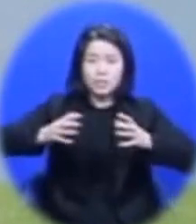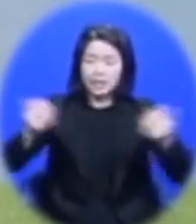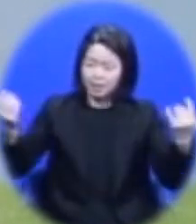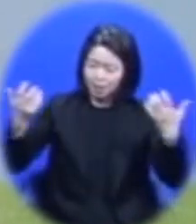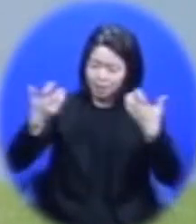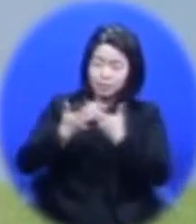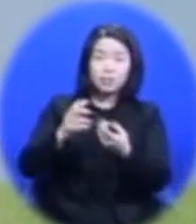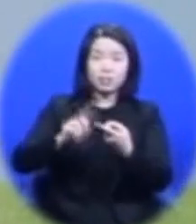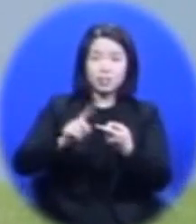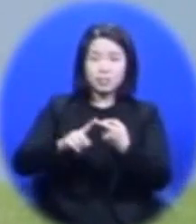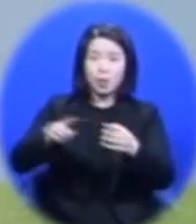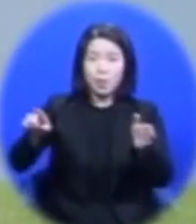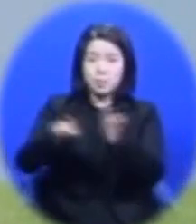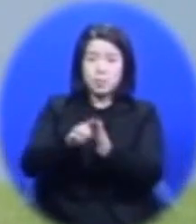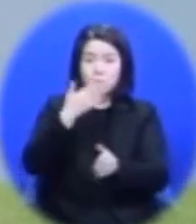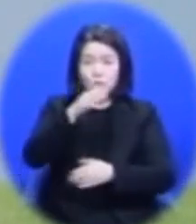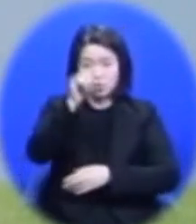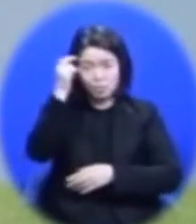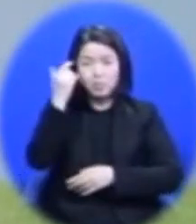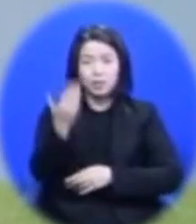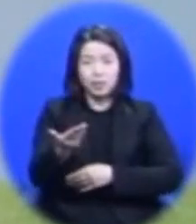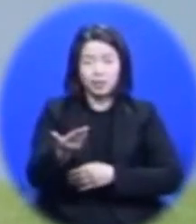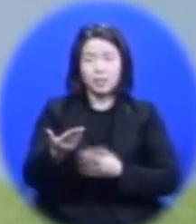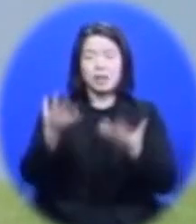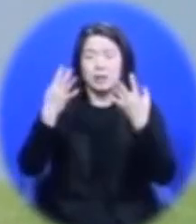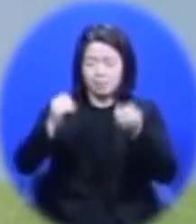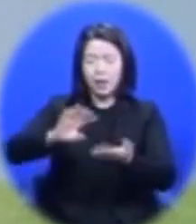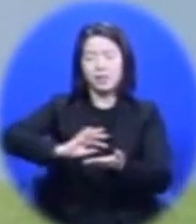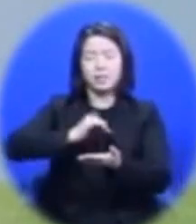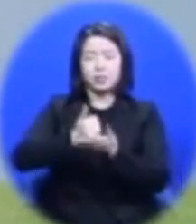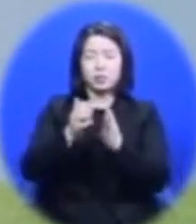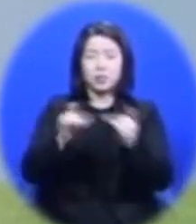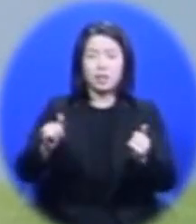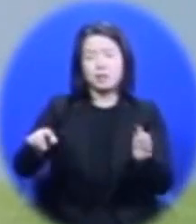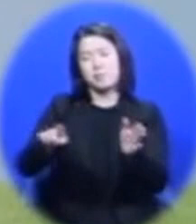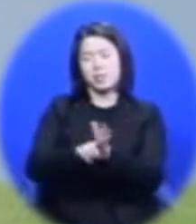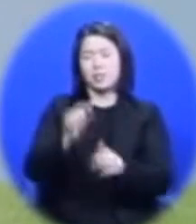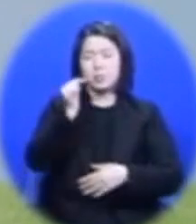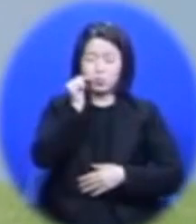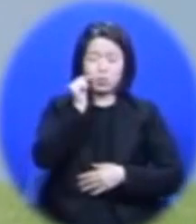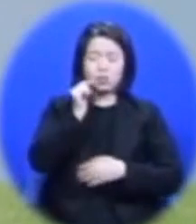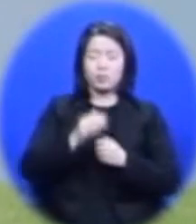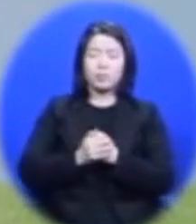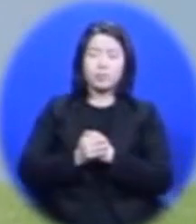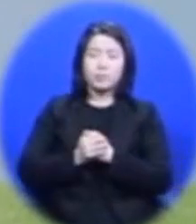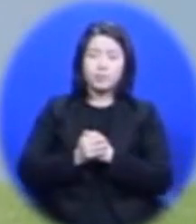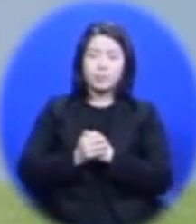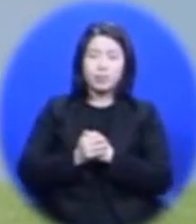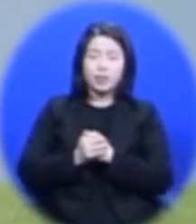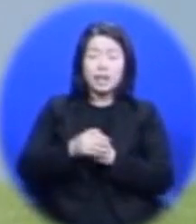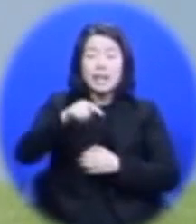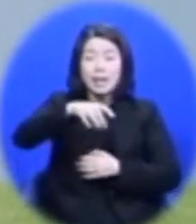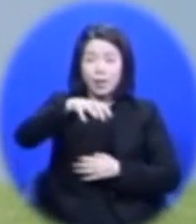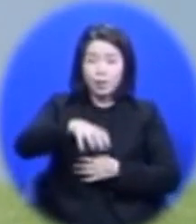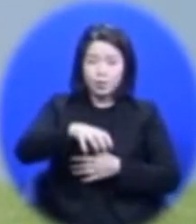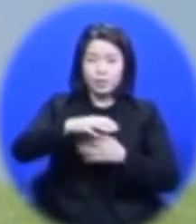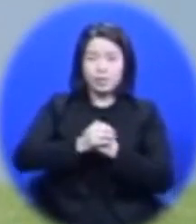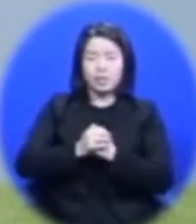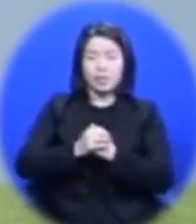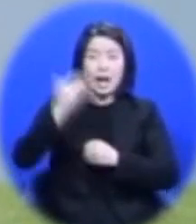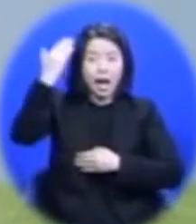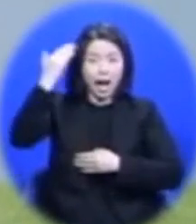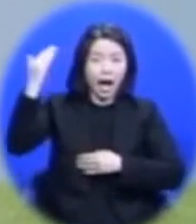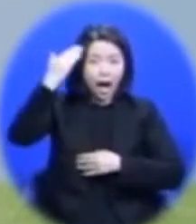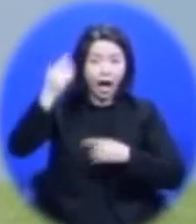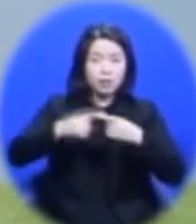믿어지시나요? 많은 그리스도인들이 믿지 못해요. 여기에 우리 한국